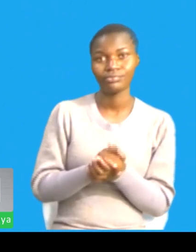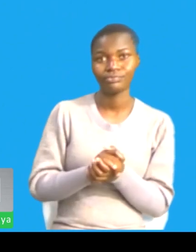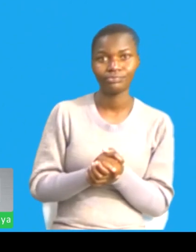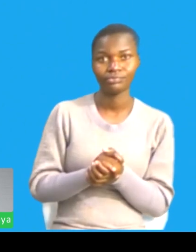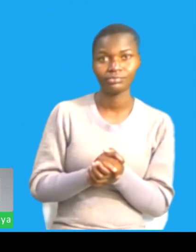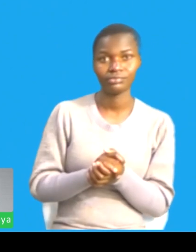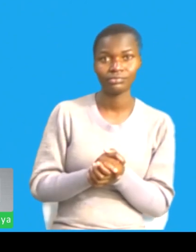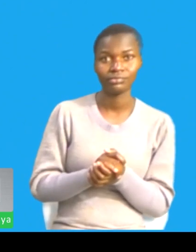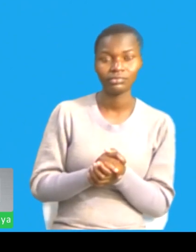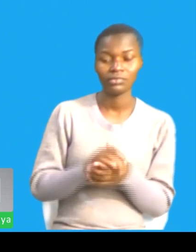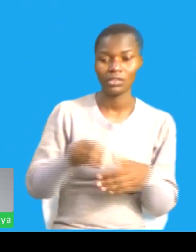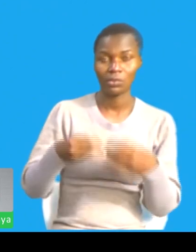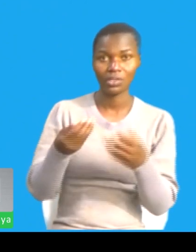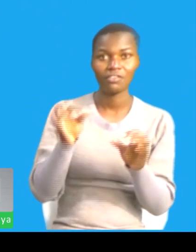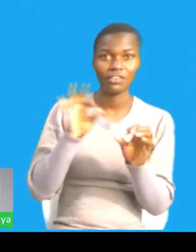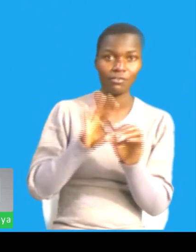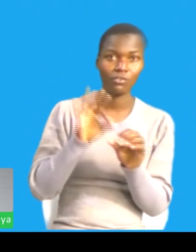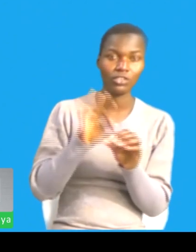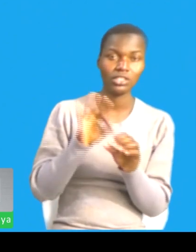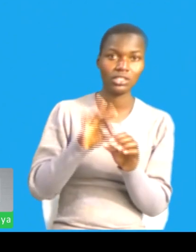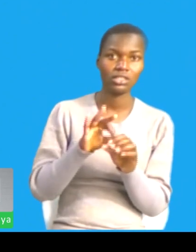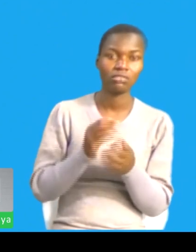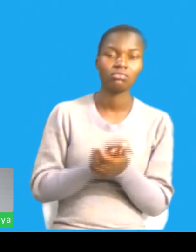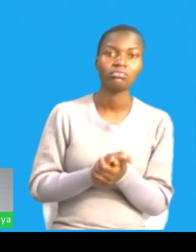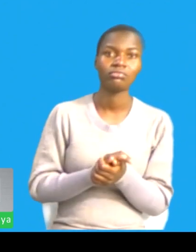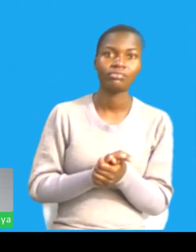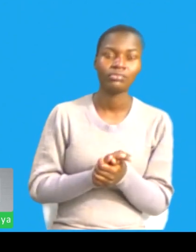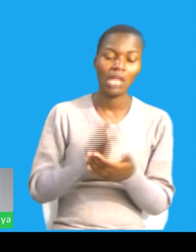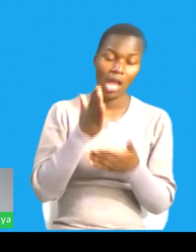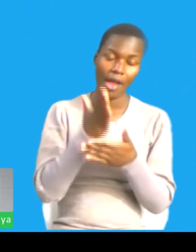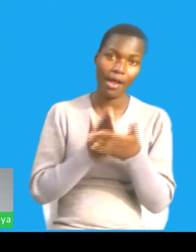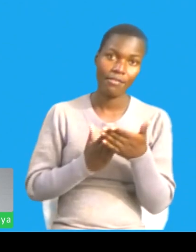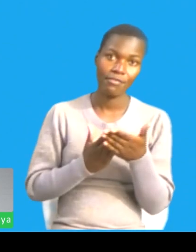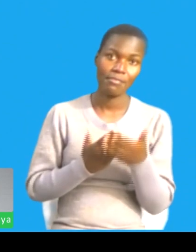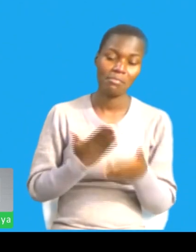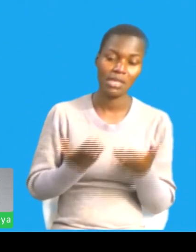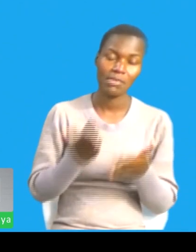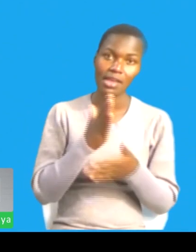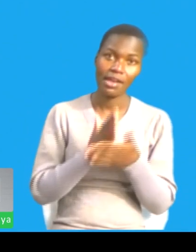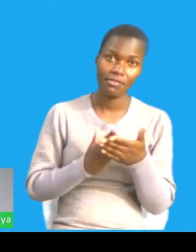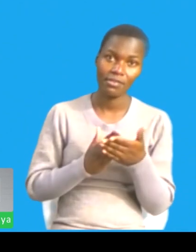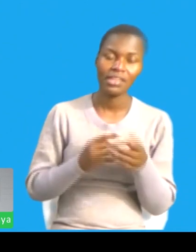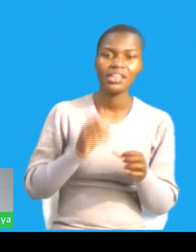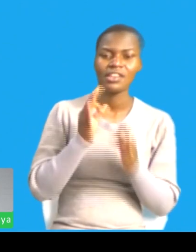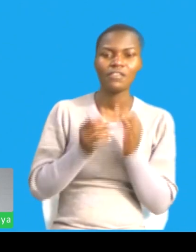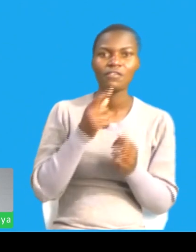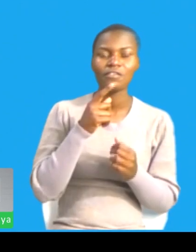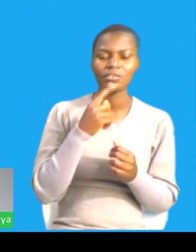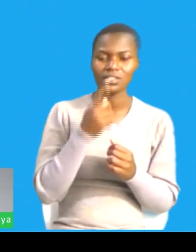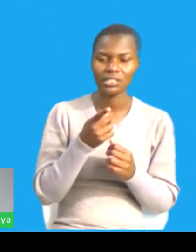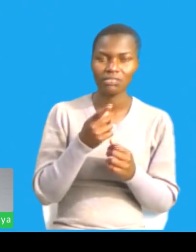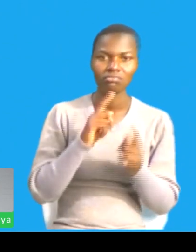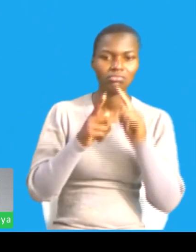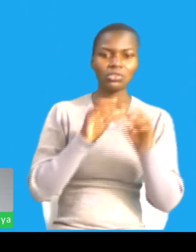hii. Walipata kura almost split half. And so if you start saying that hatutaongea, then what are you telling